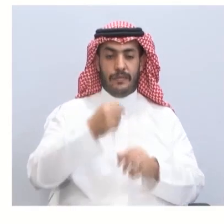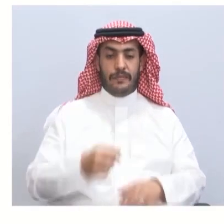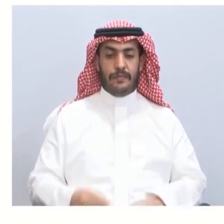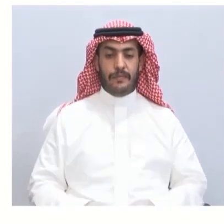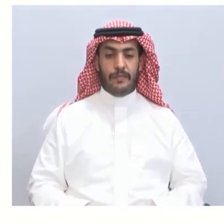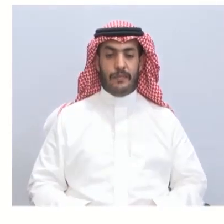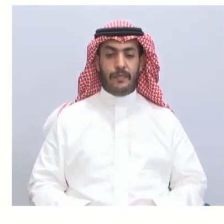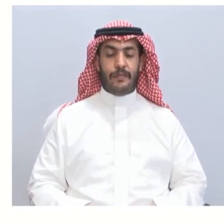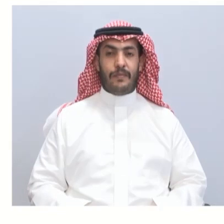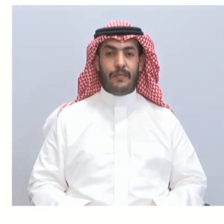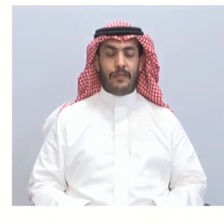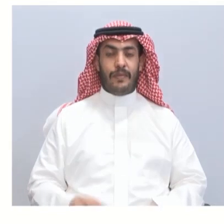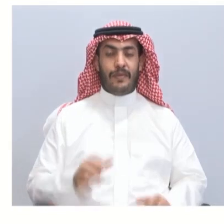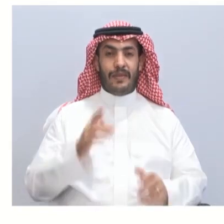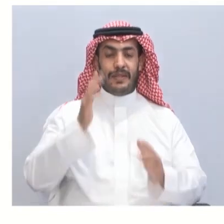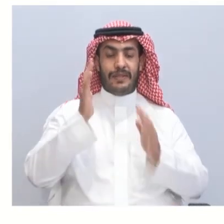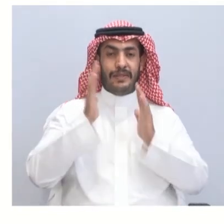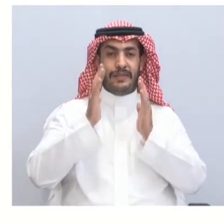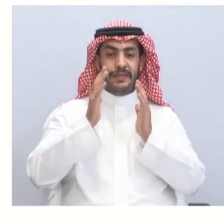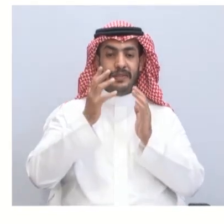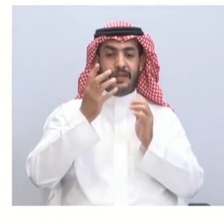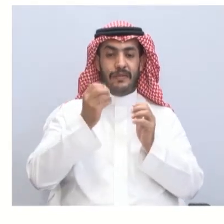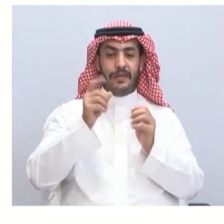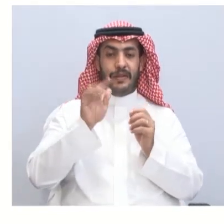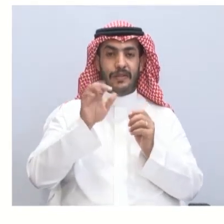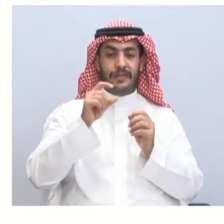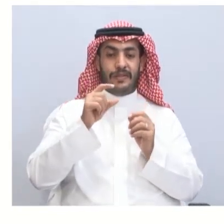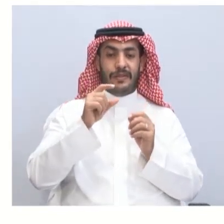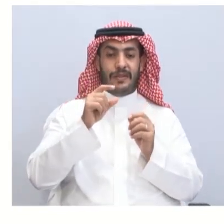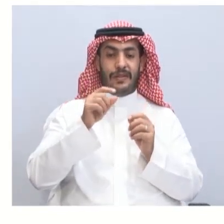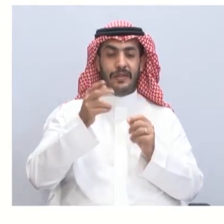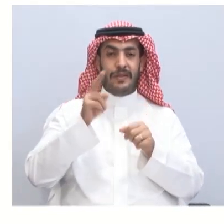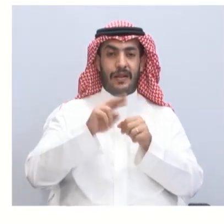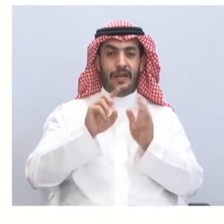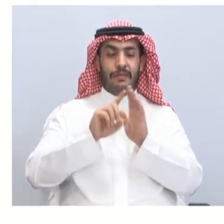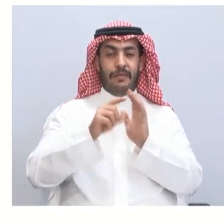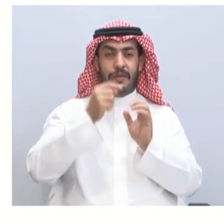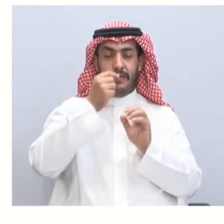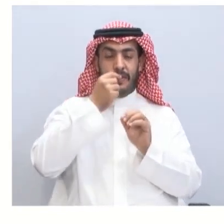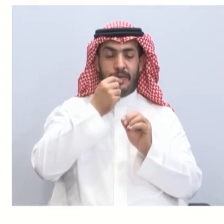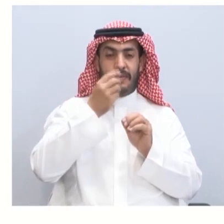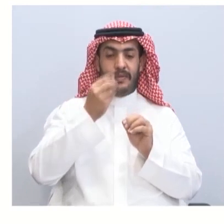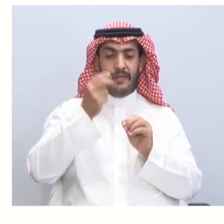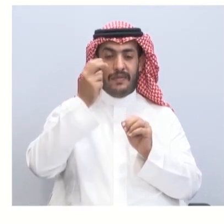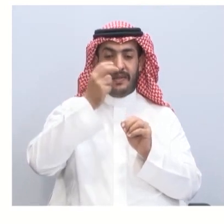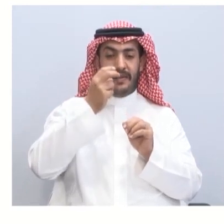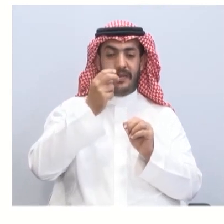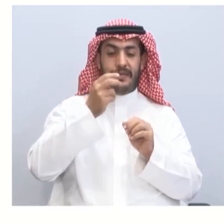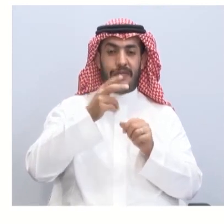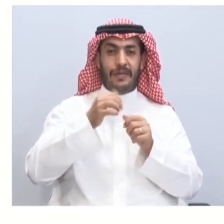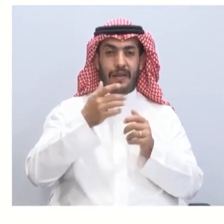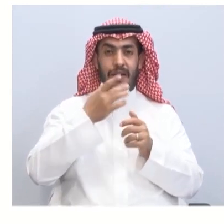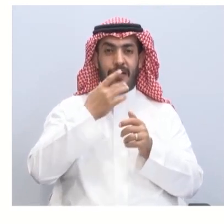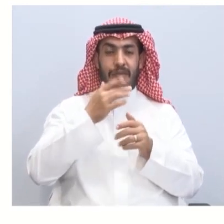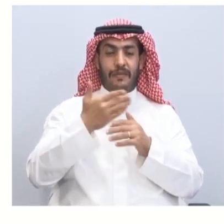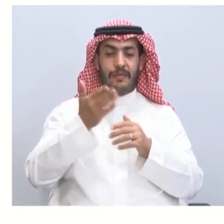تركي خاشيه ابو الرشيد ابنائي ان يستعيد الامام عبد الرحمن بن فيصل نشاطه في